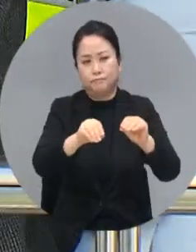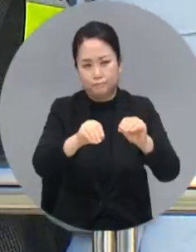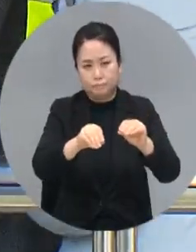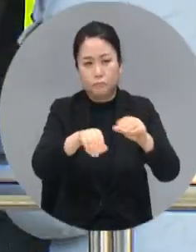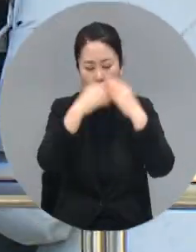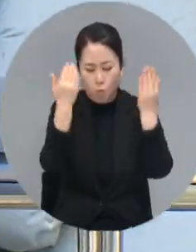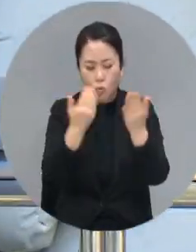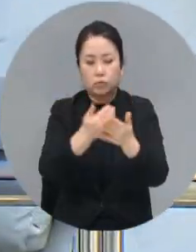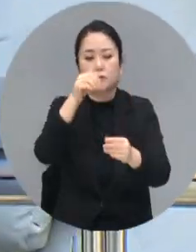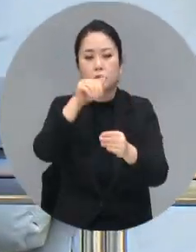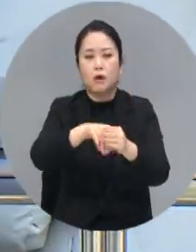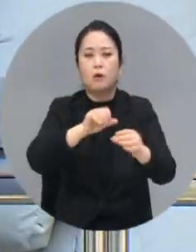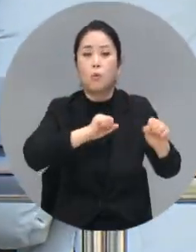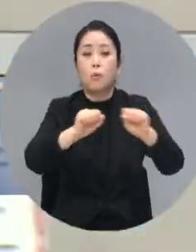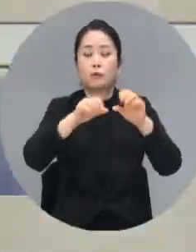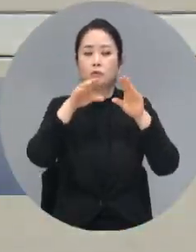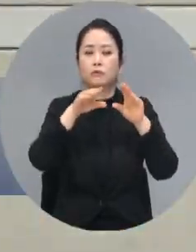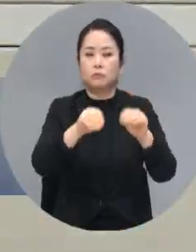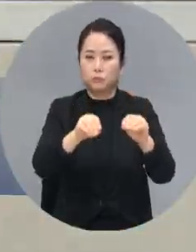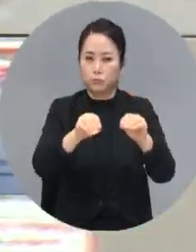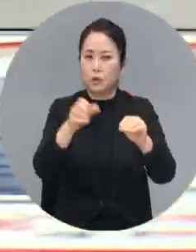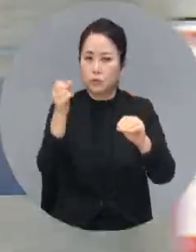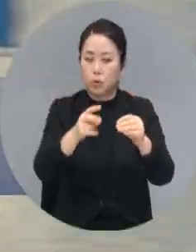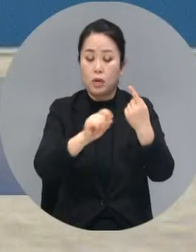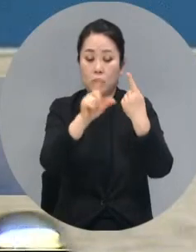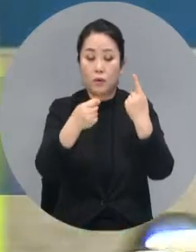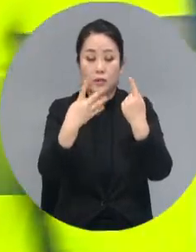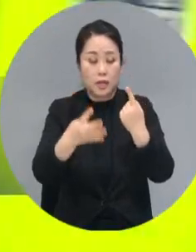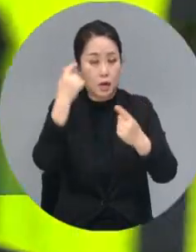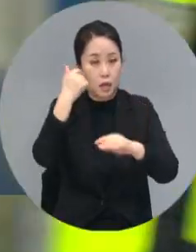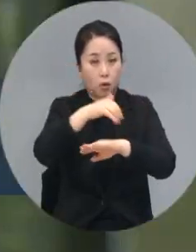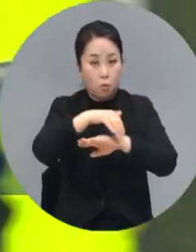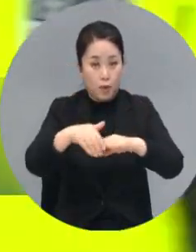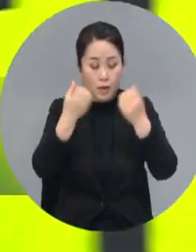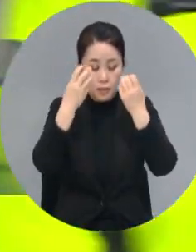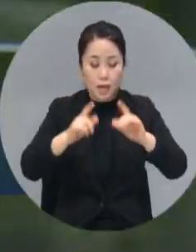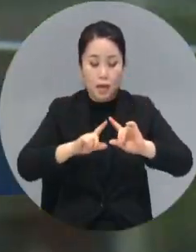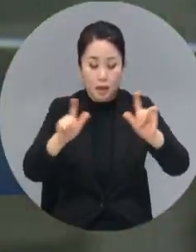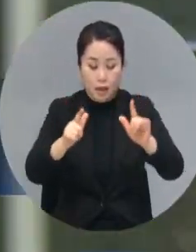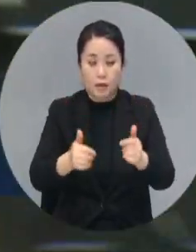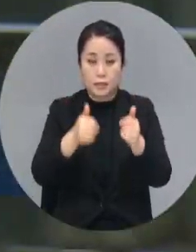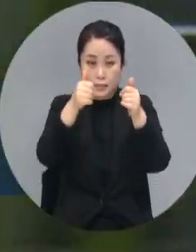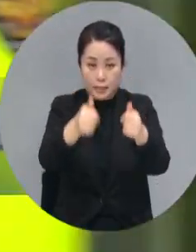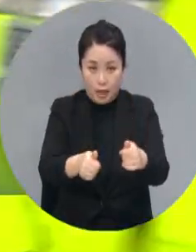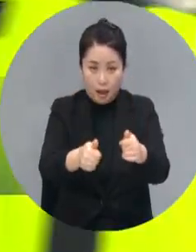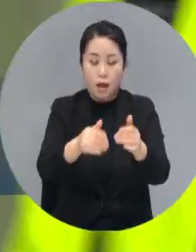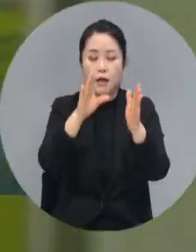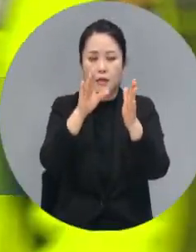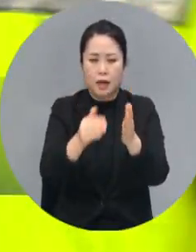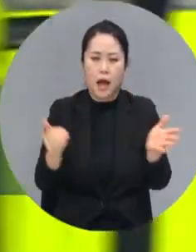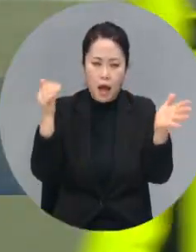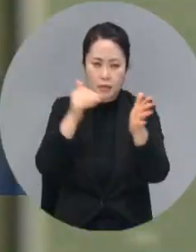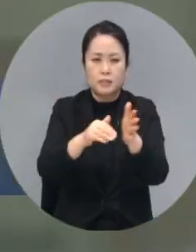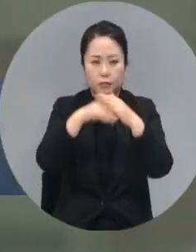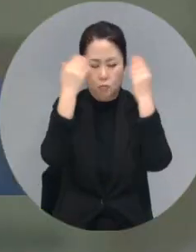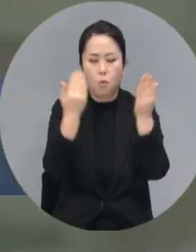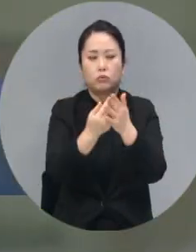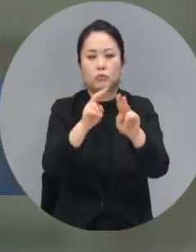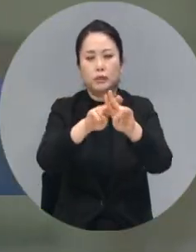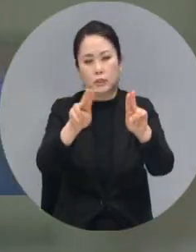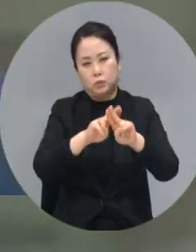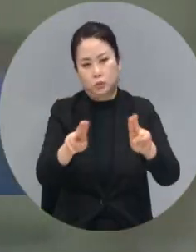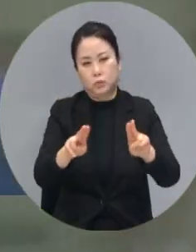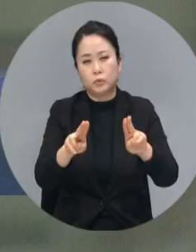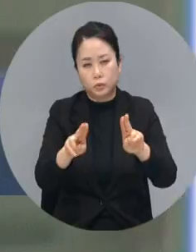선거운동을 중단하고요. 또 1월 4일로 예정됐던 신년 인사에까지 저희들